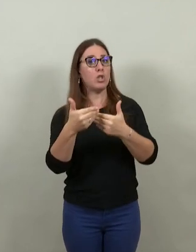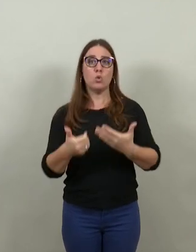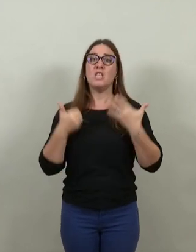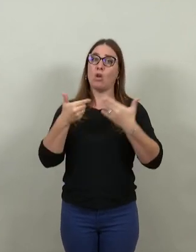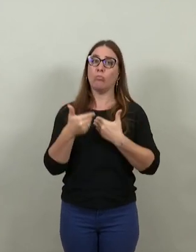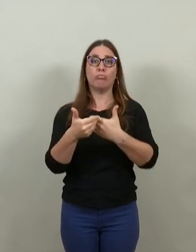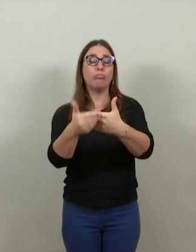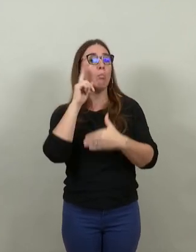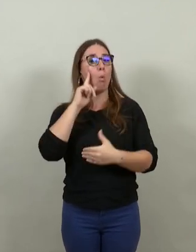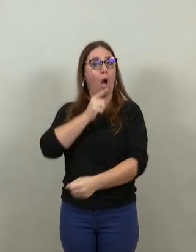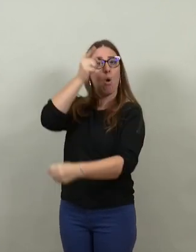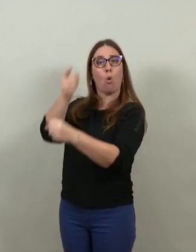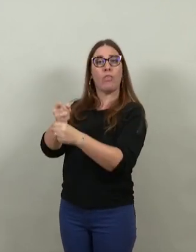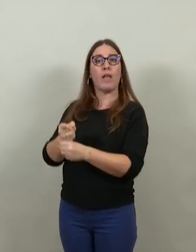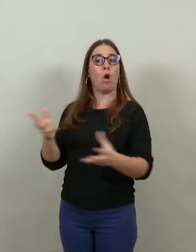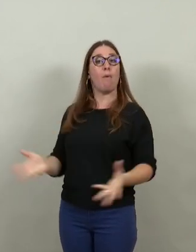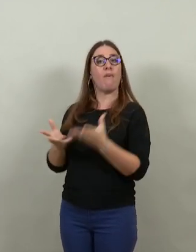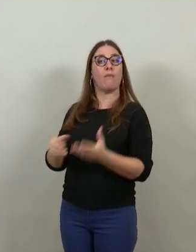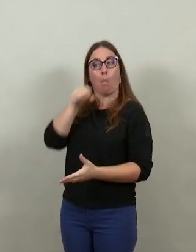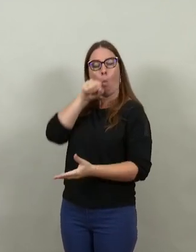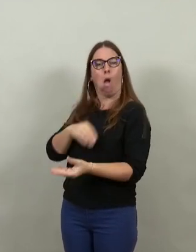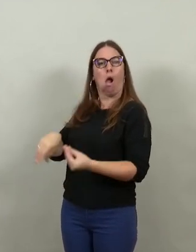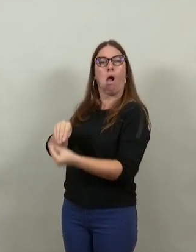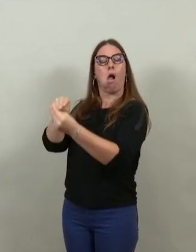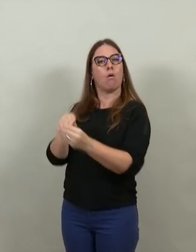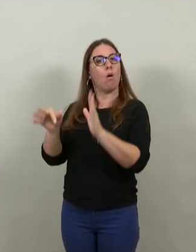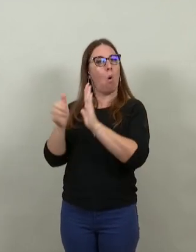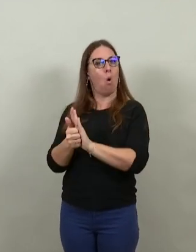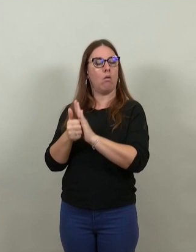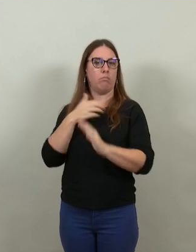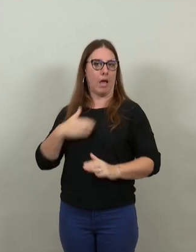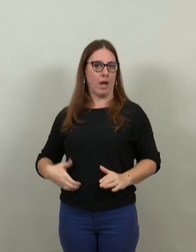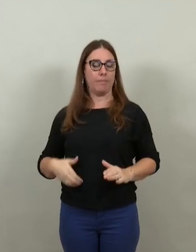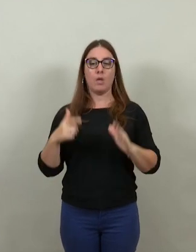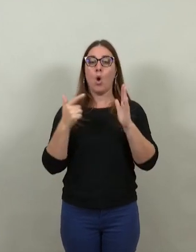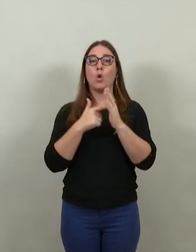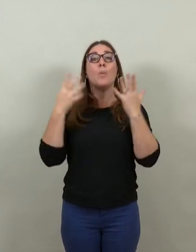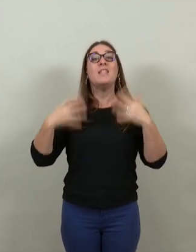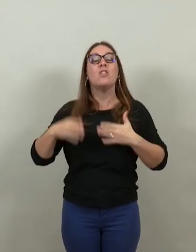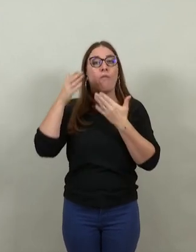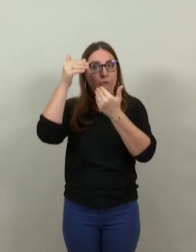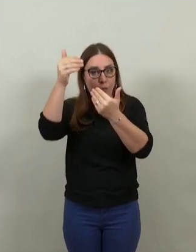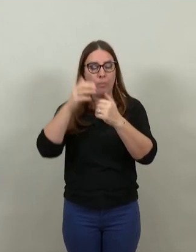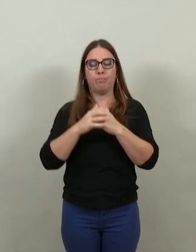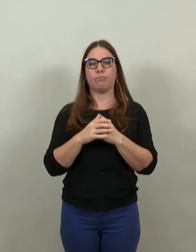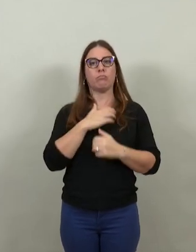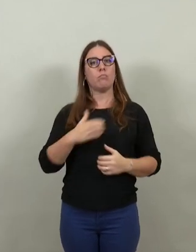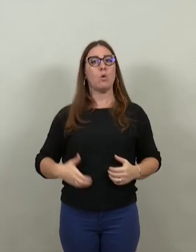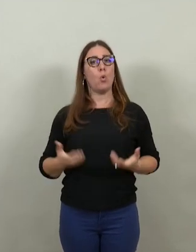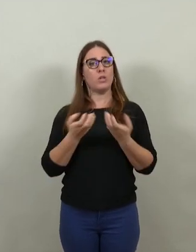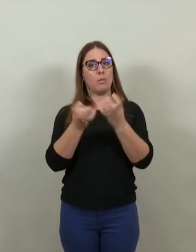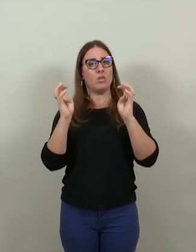condamné pour favoritisme dans le cadre de ses fonctions dans ce vœu de 2009 2019 pardon le conseil municipal avait décidé